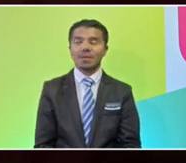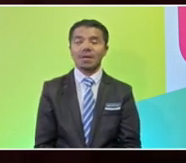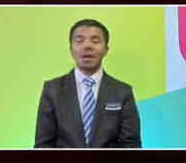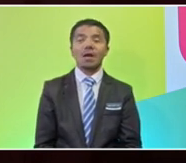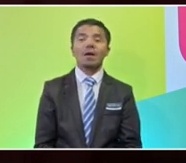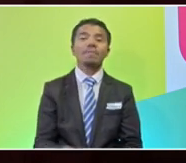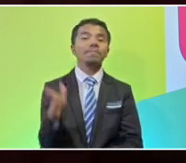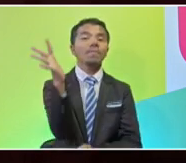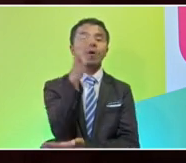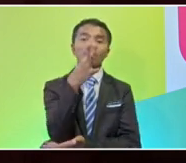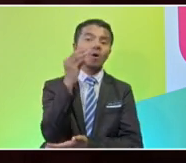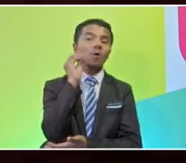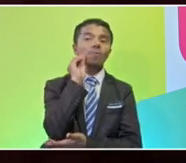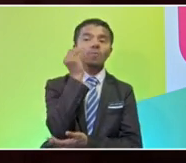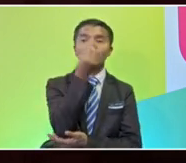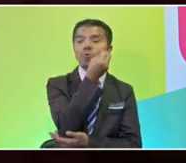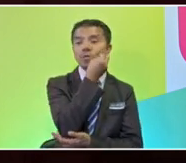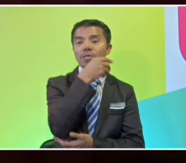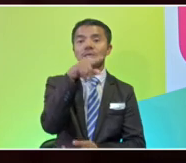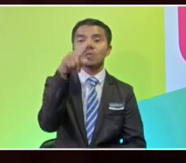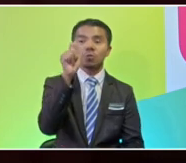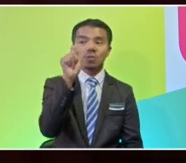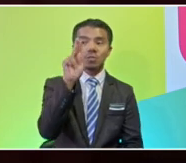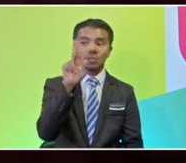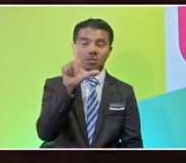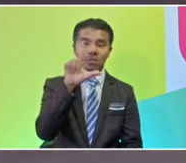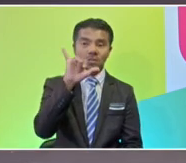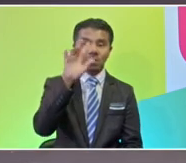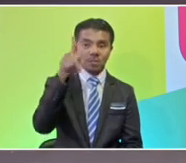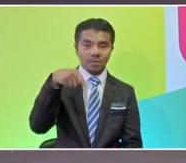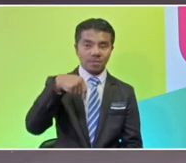Oke Hani Coba lihat ada pokok bunga